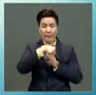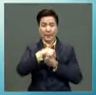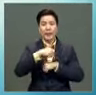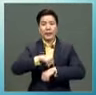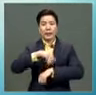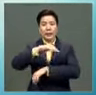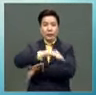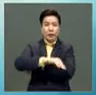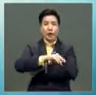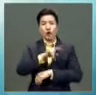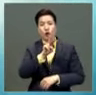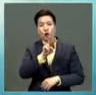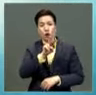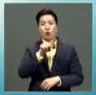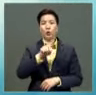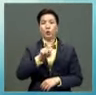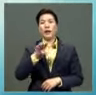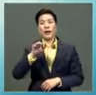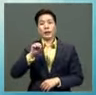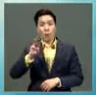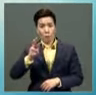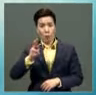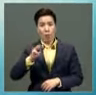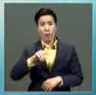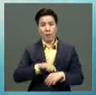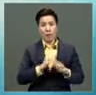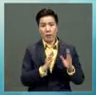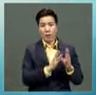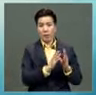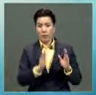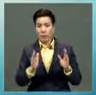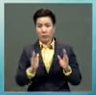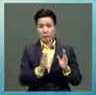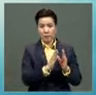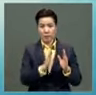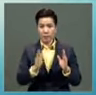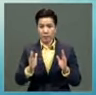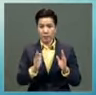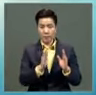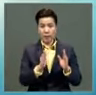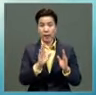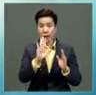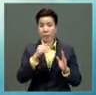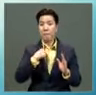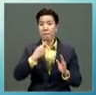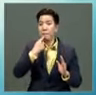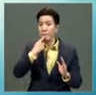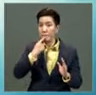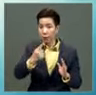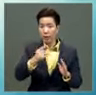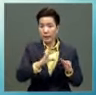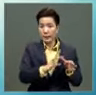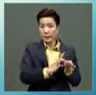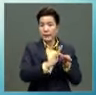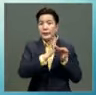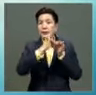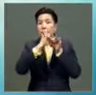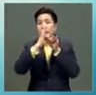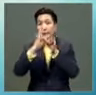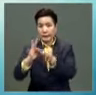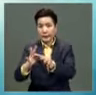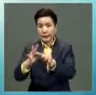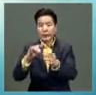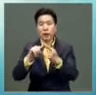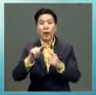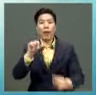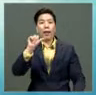นาฬิกา56นาทีช่วงเวลานี้เป็นเวลาที่สำคัญที่เดี๋ยวเราจะแจ้งนะครับจะโยงไปกับ เรื่อง